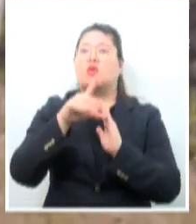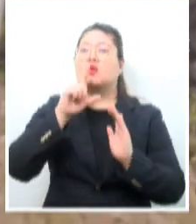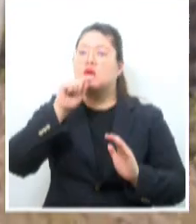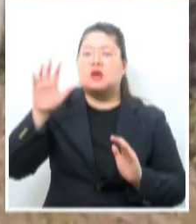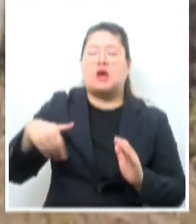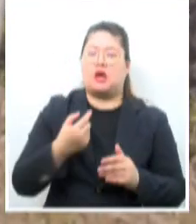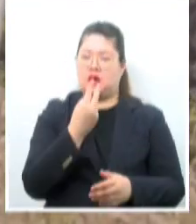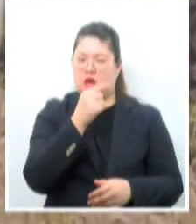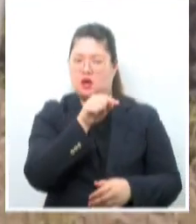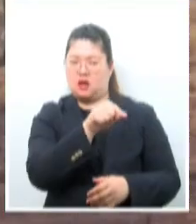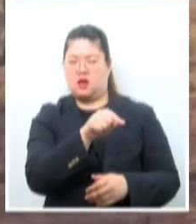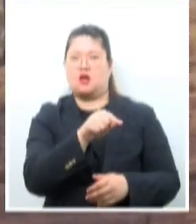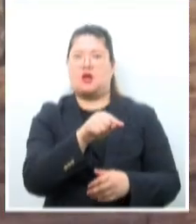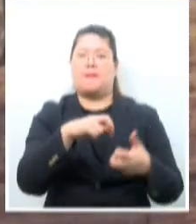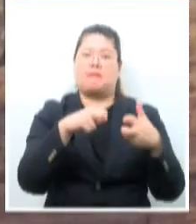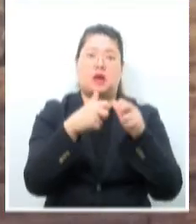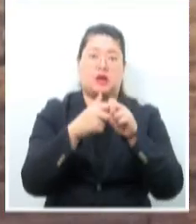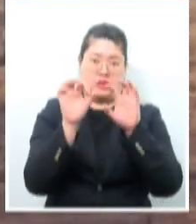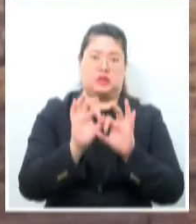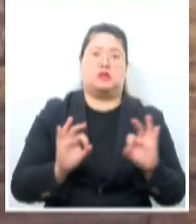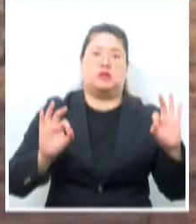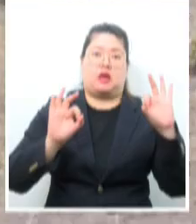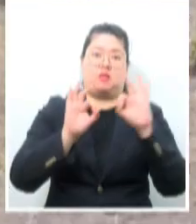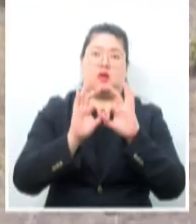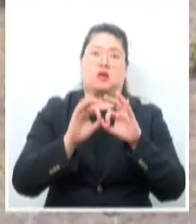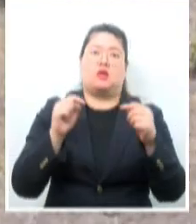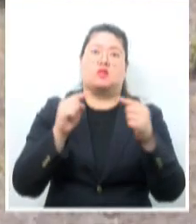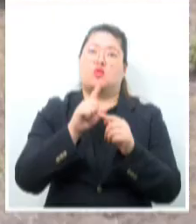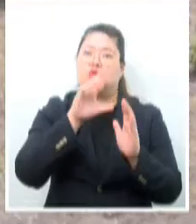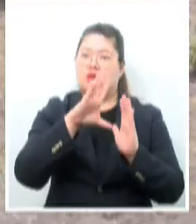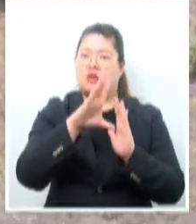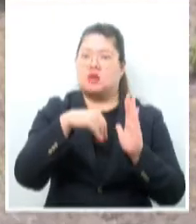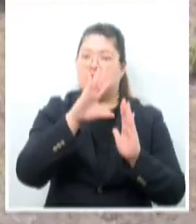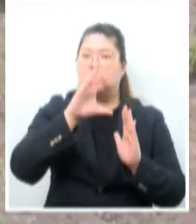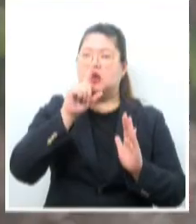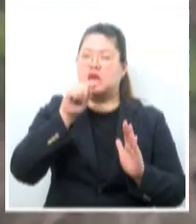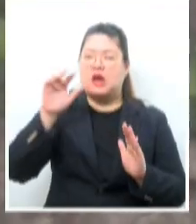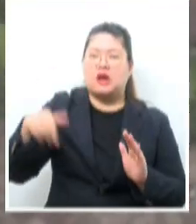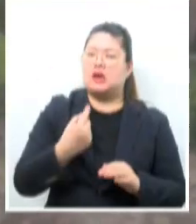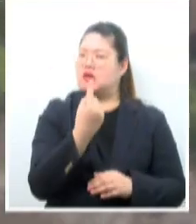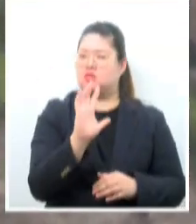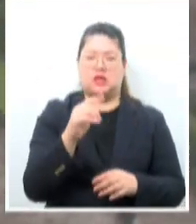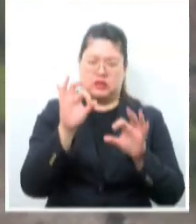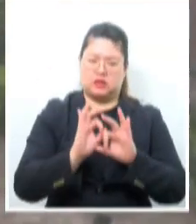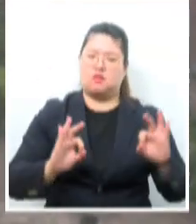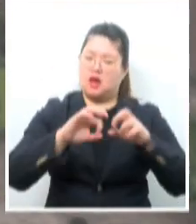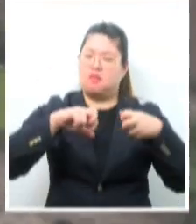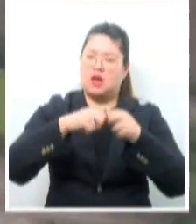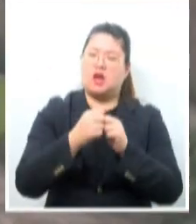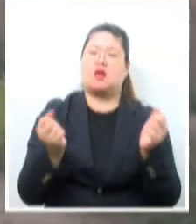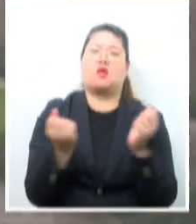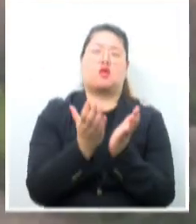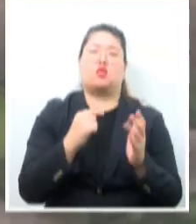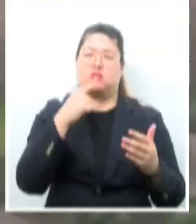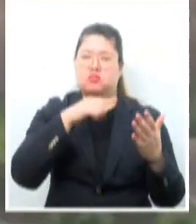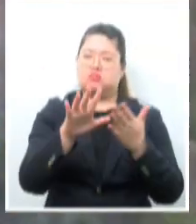เป็นประเด็นที่ทุกภาคส่วนเห็นว่าเป็นปัญหาสำคัญไม่เฉพาะของจังหวัดน่านเท่านั้นแต่เป็นปัญหาระดับประเทศที่ต้องร่วมกันแก้